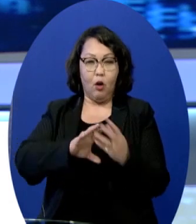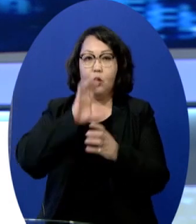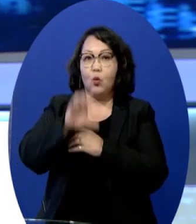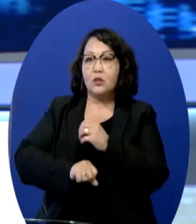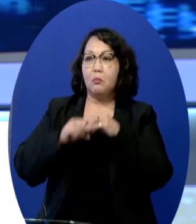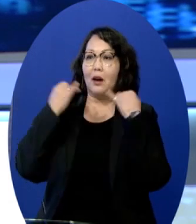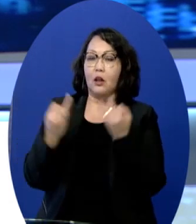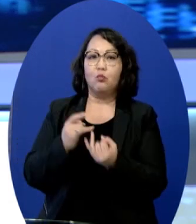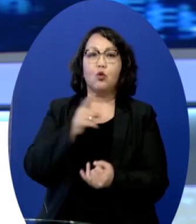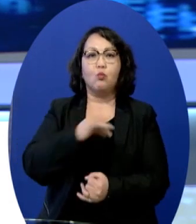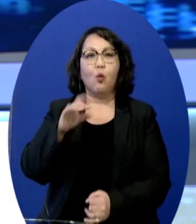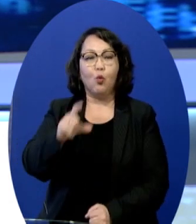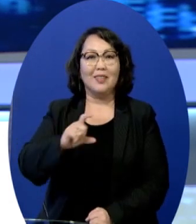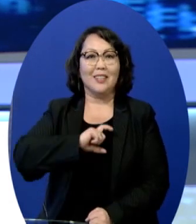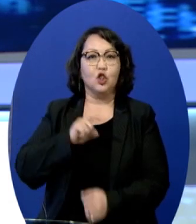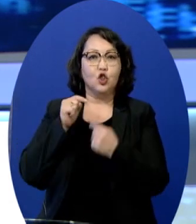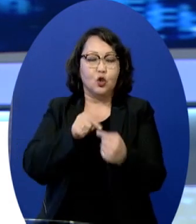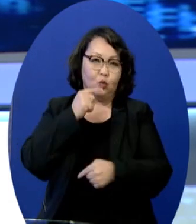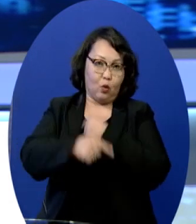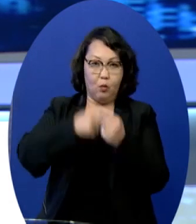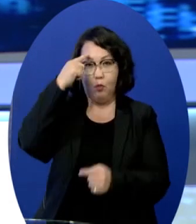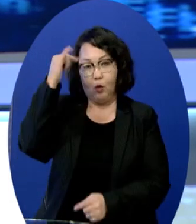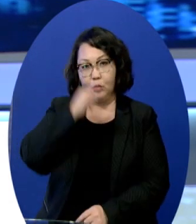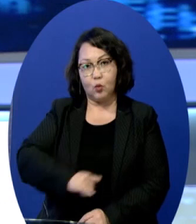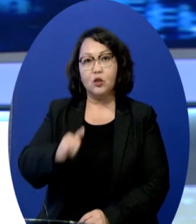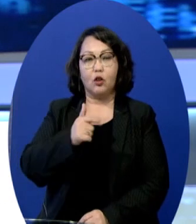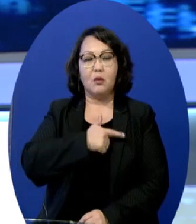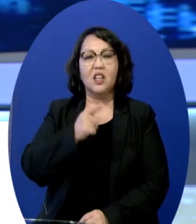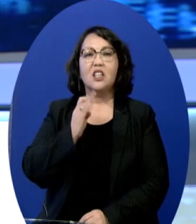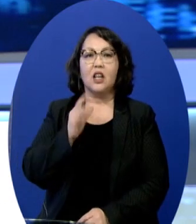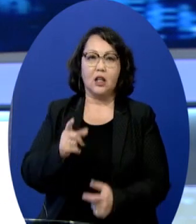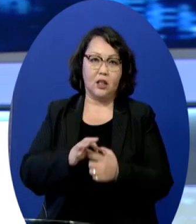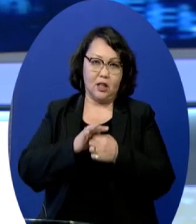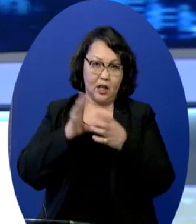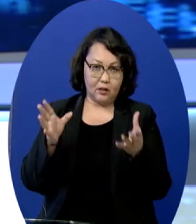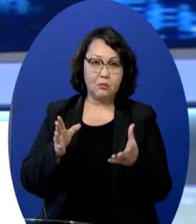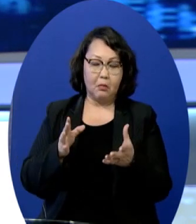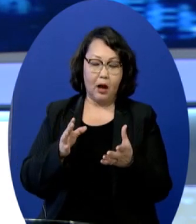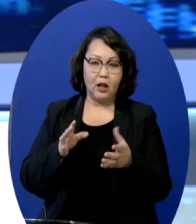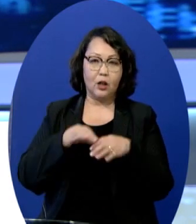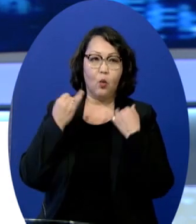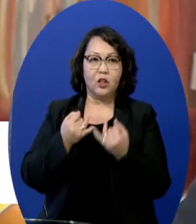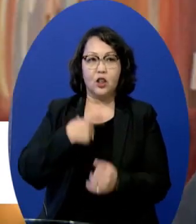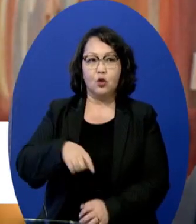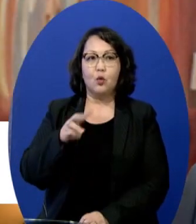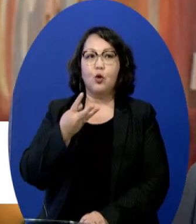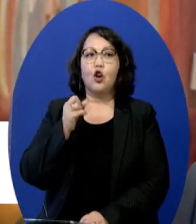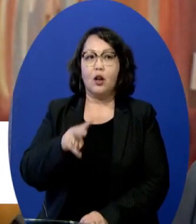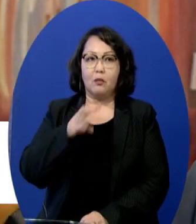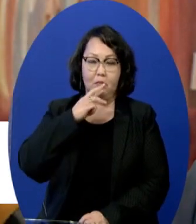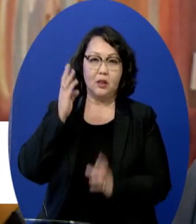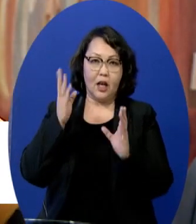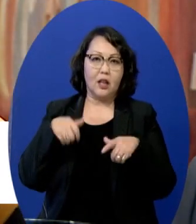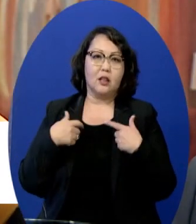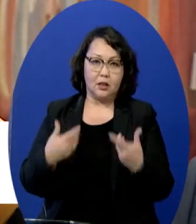зөрчсөн асуудлаар Монгол улсад хэрэг үүсгэсэн тухай улсын их хурлын гишүүн мөн хоригд өнөөдөр мэдээлэл хийлээ. Энэ